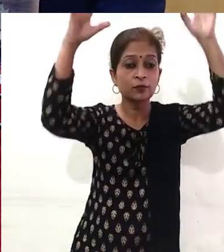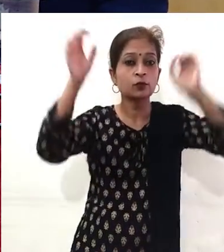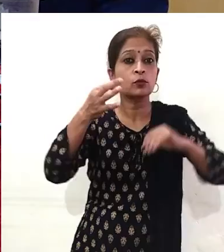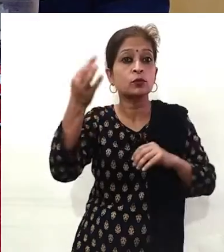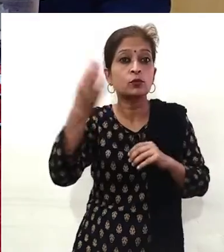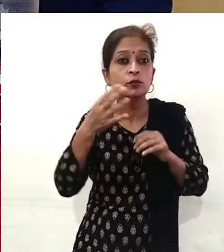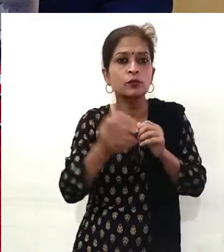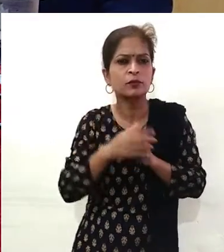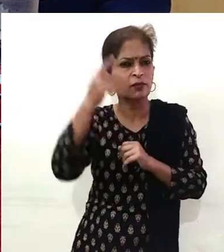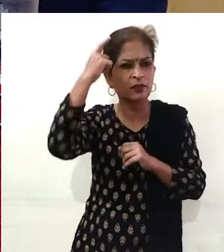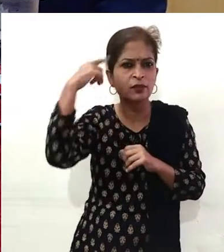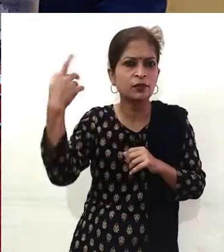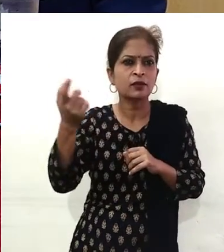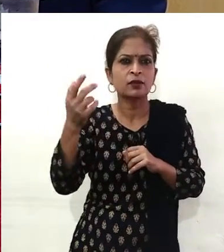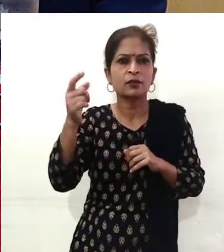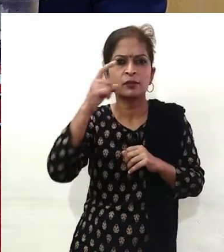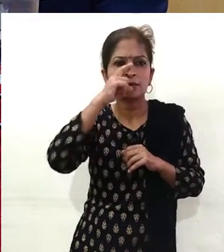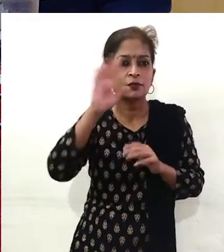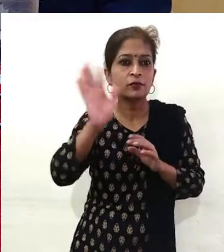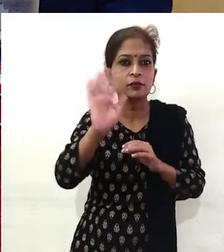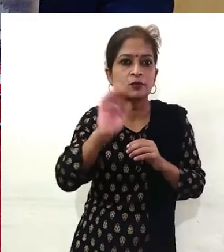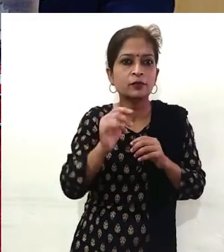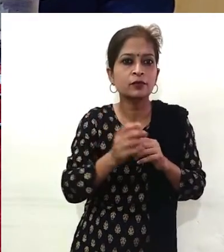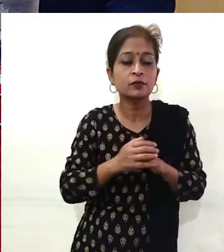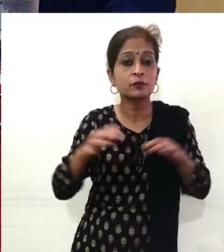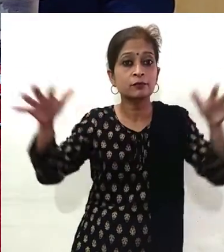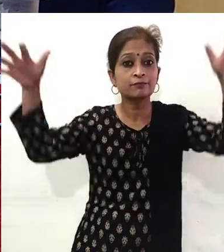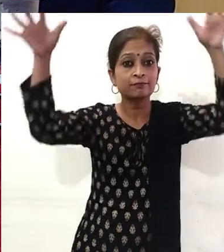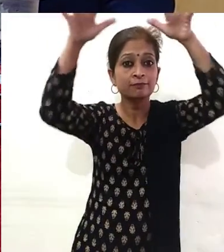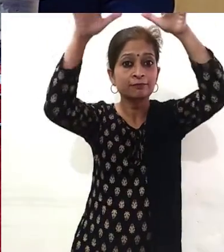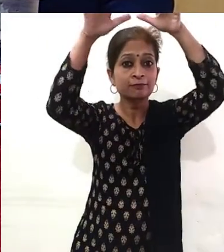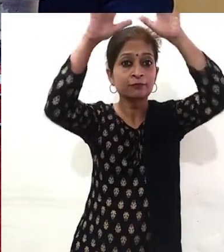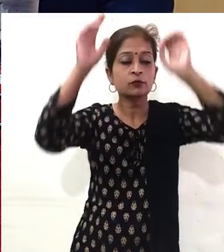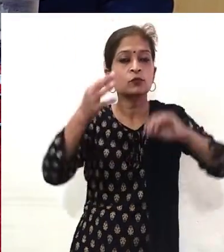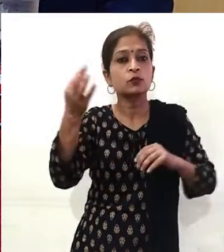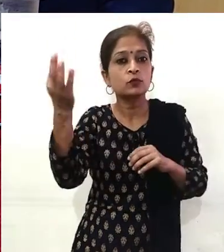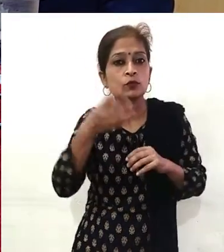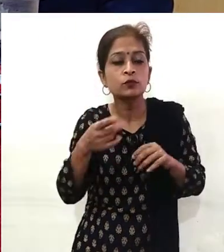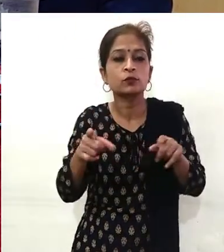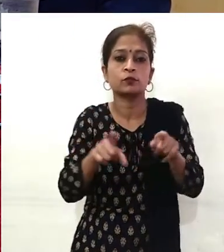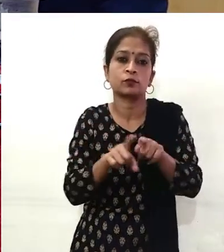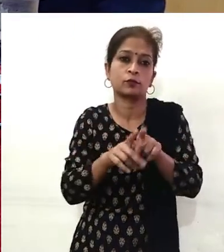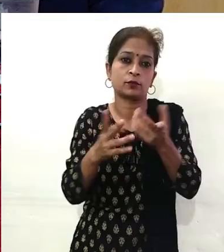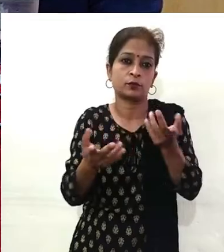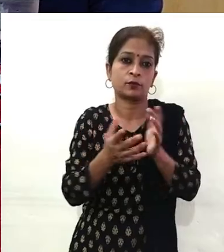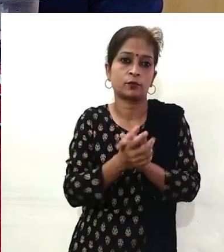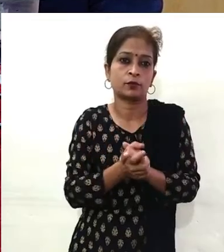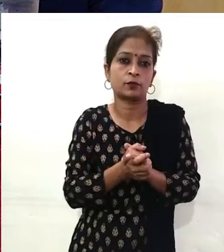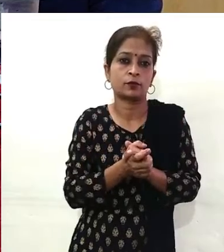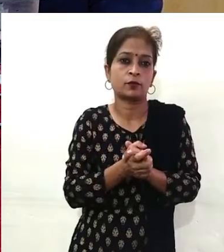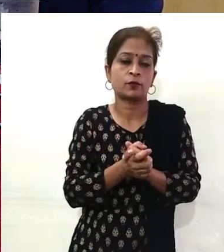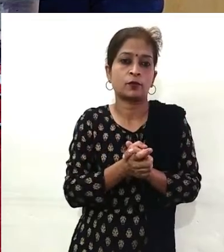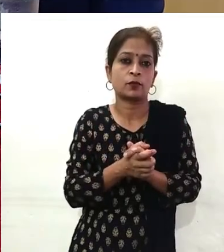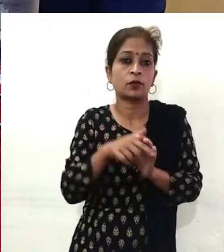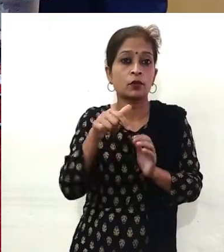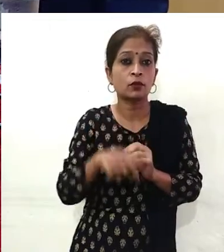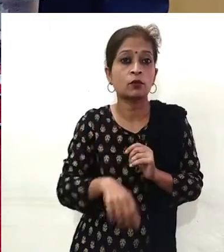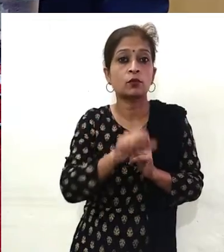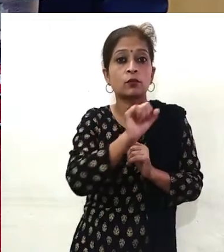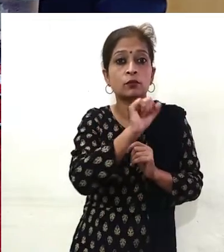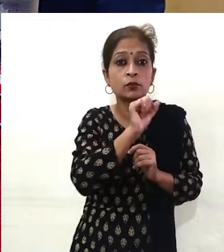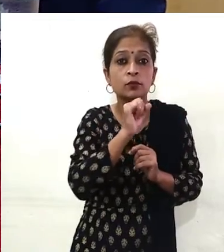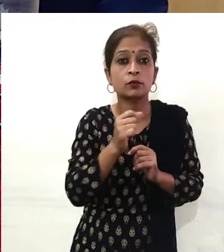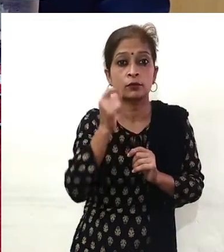नीला। जगन्नाथ जी का रंग भी वैसा है ना। नवघन रुचिरंग संयुक्तम चाग्रजेन,